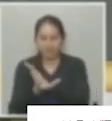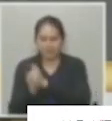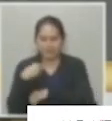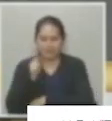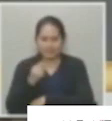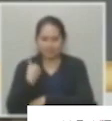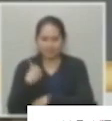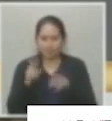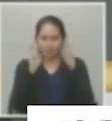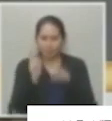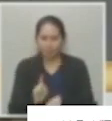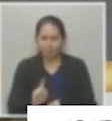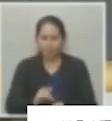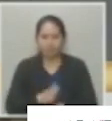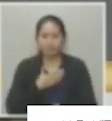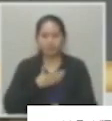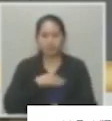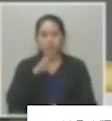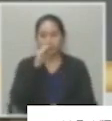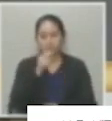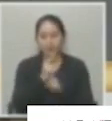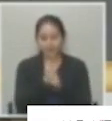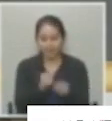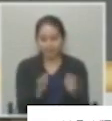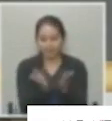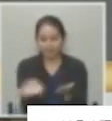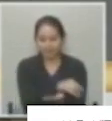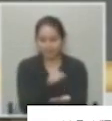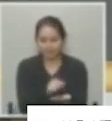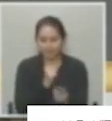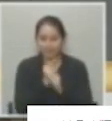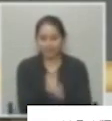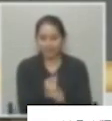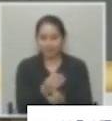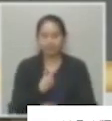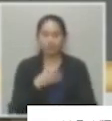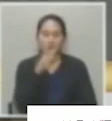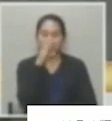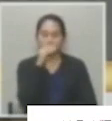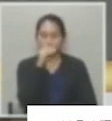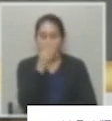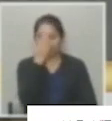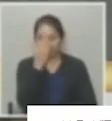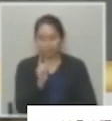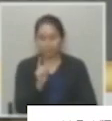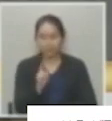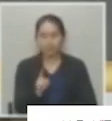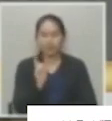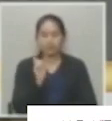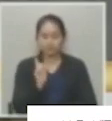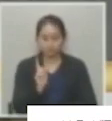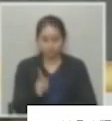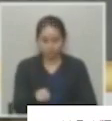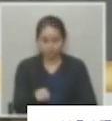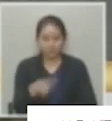างผมพูดตามเอกสารนะครับแล้วสิ่งที่ผมพูดต่อไปนี้ถือว่าเป็นต้องถือว่าเป็นความ